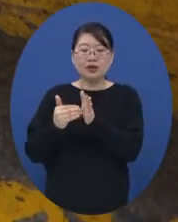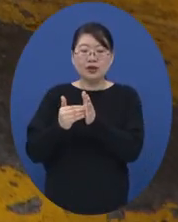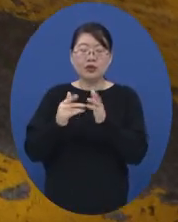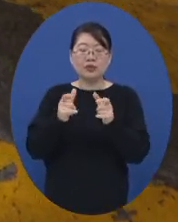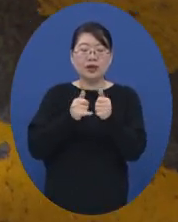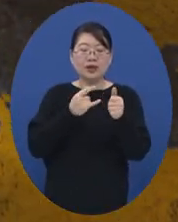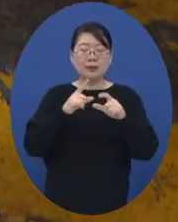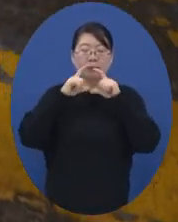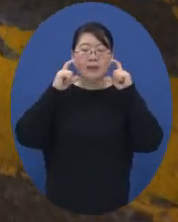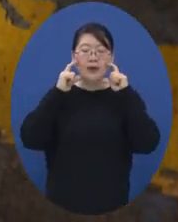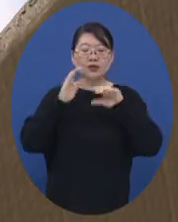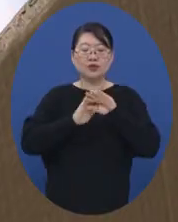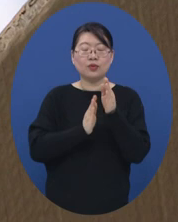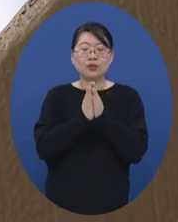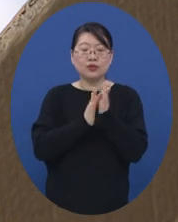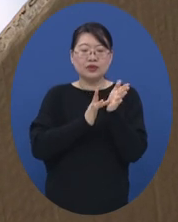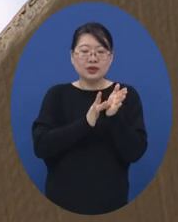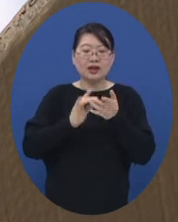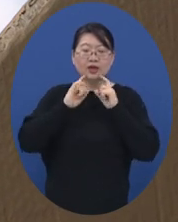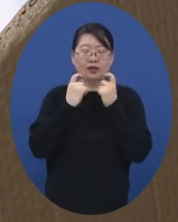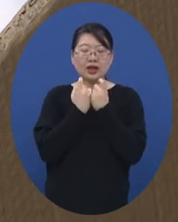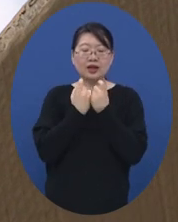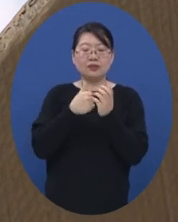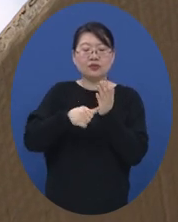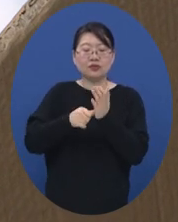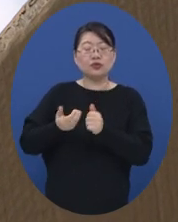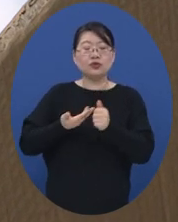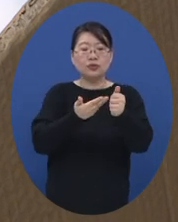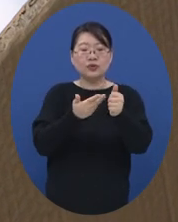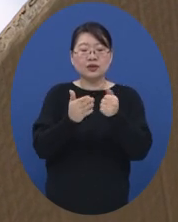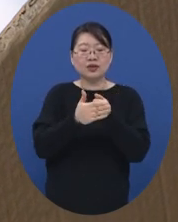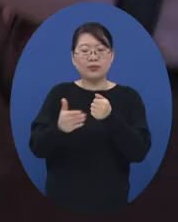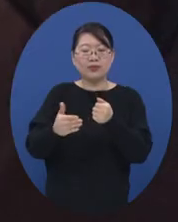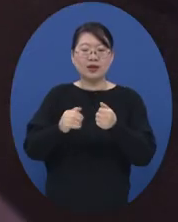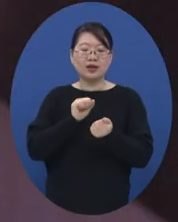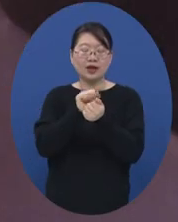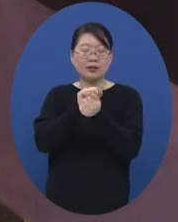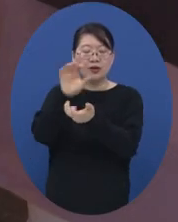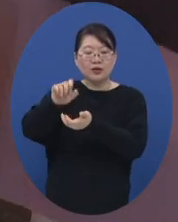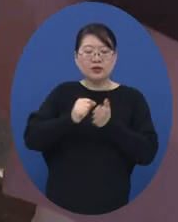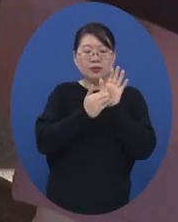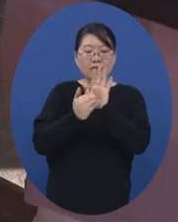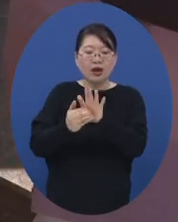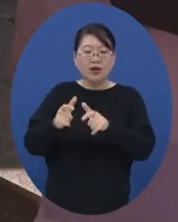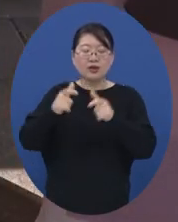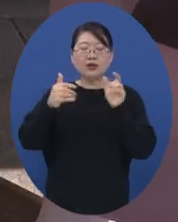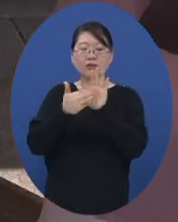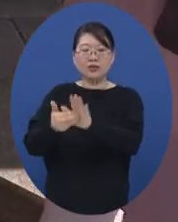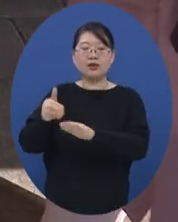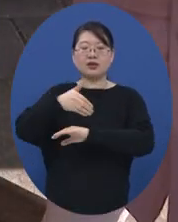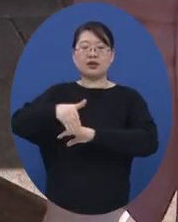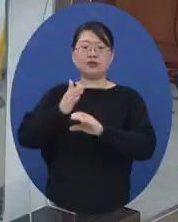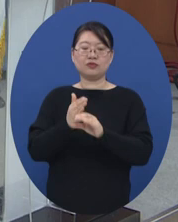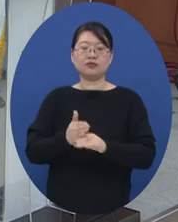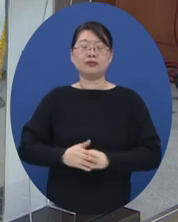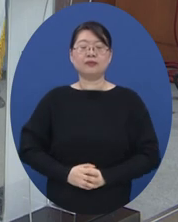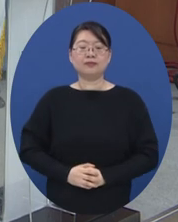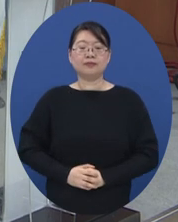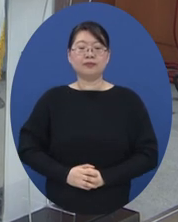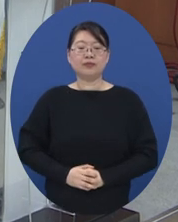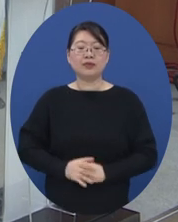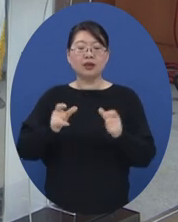주민들에게는 마스크와 손소독제 등 개인 위생용품을 지급해 감염증 유입과 확산을 방지할 예정입니다.